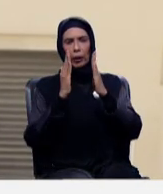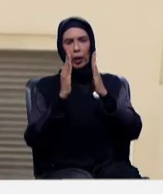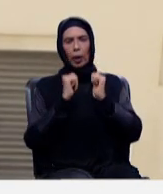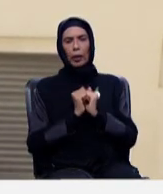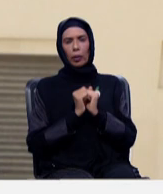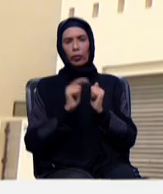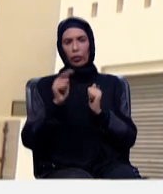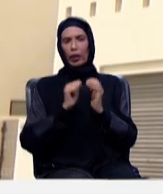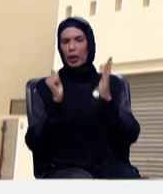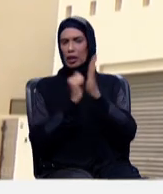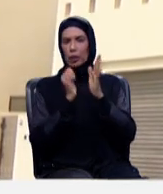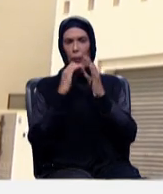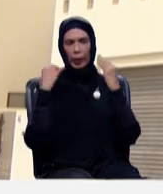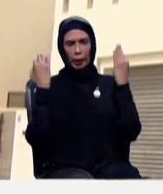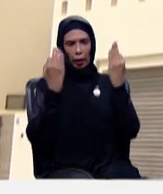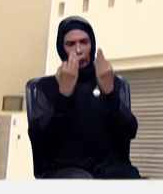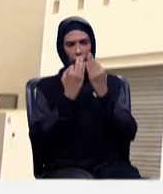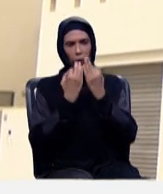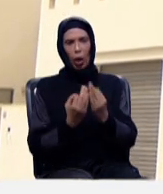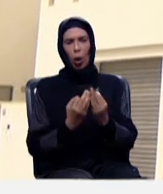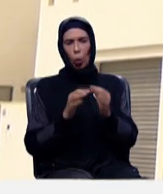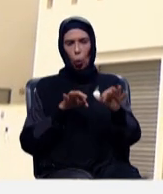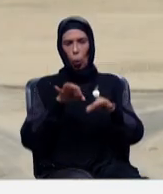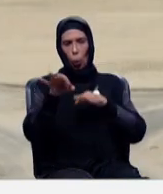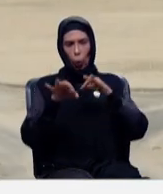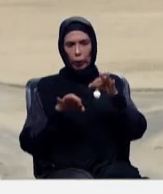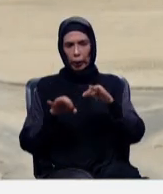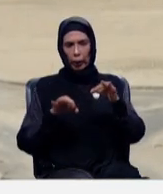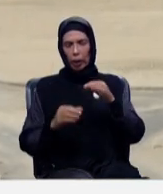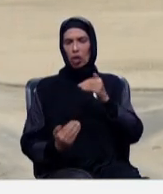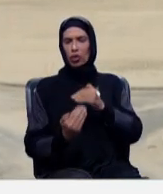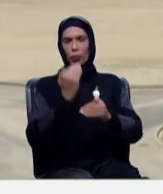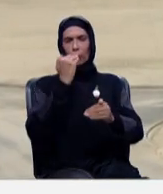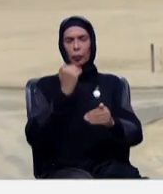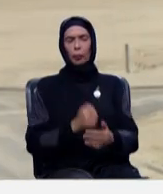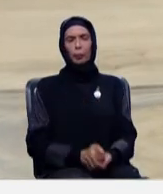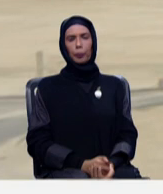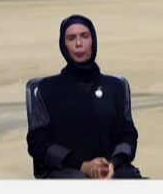تواجهها لتوفير السكن الاجتماعي في إطار الخطة الحضرية الجديدة.